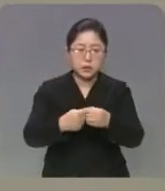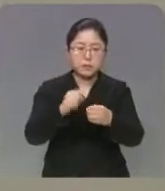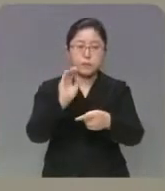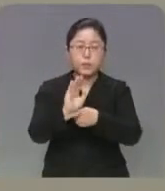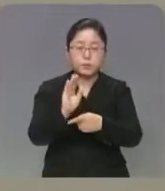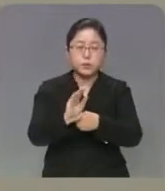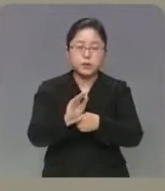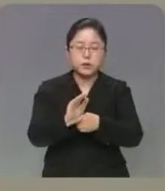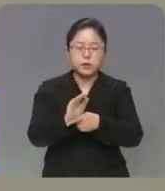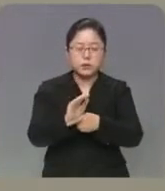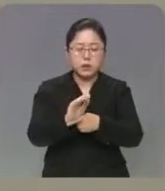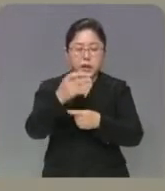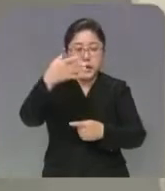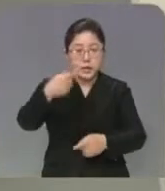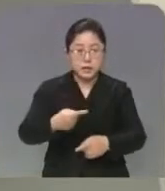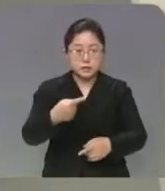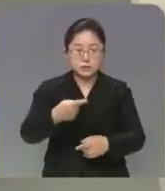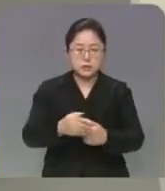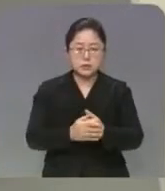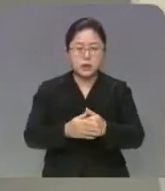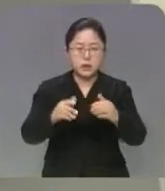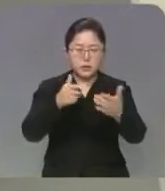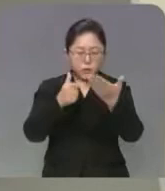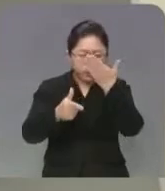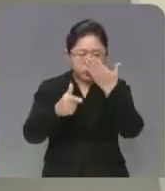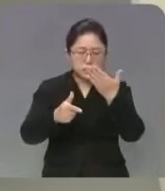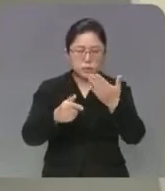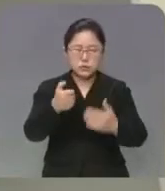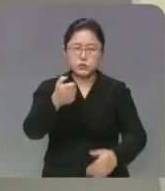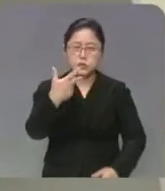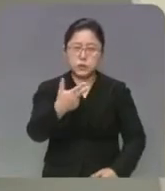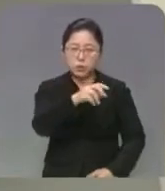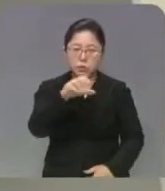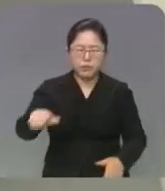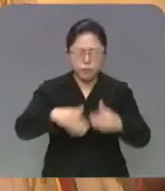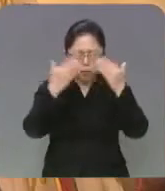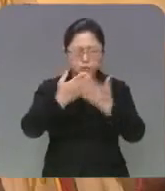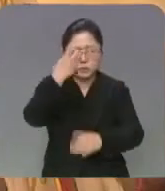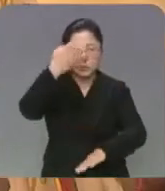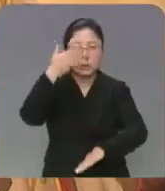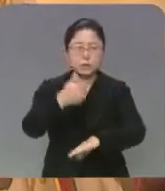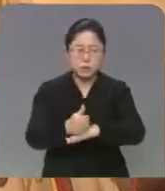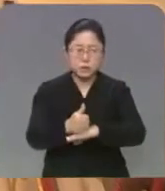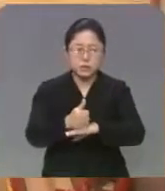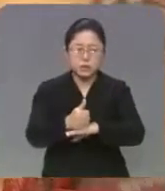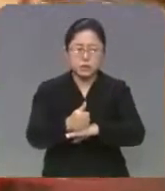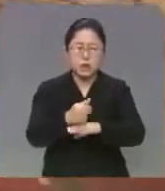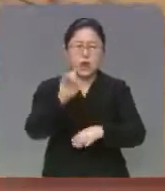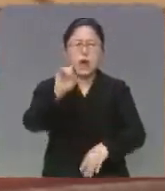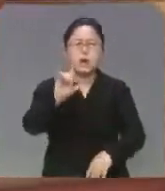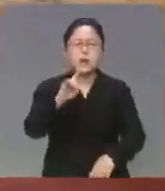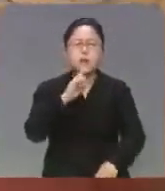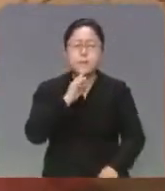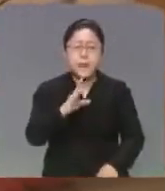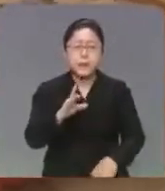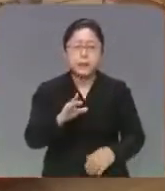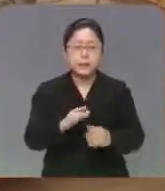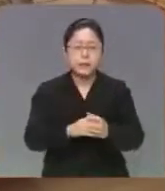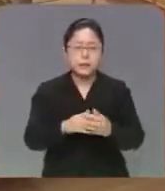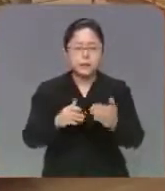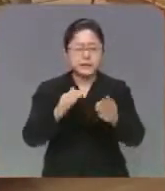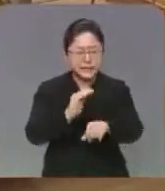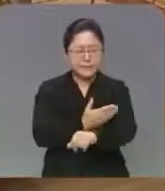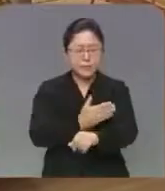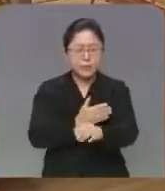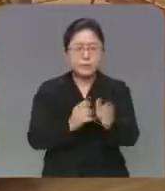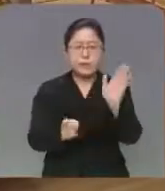한국수력원자력한빛원자력본부가 원자로 헤드 관통관 용접 후에 57곳을 전수조사한 결과 한 군데에서만 용접봉을 잘못